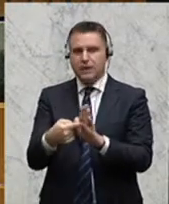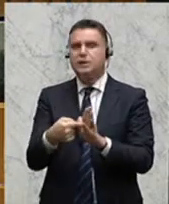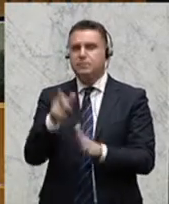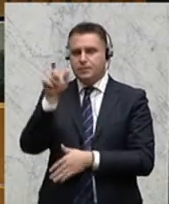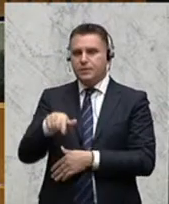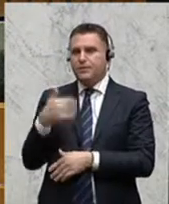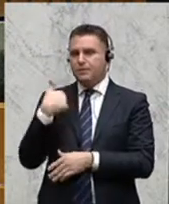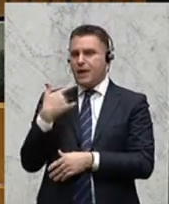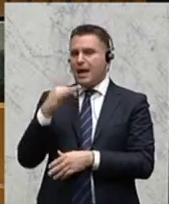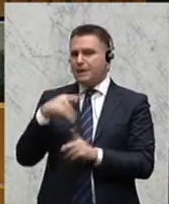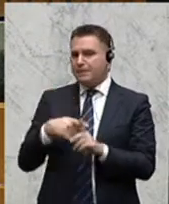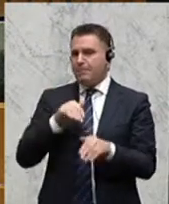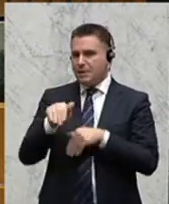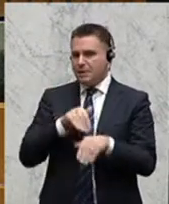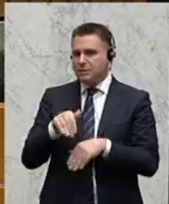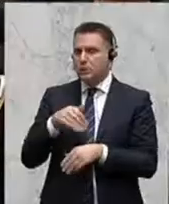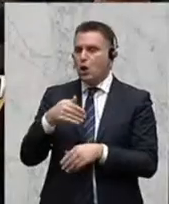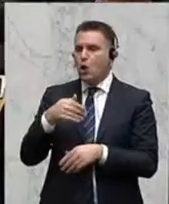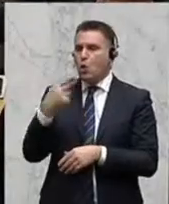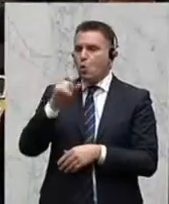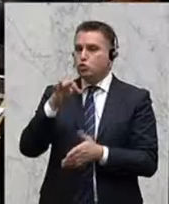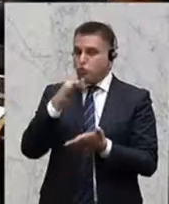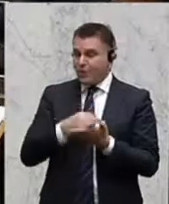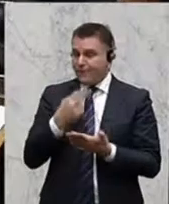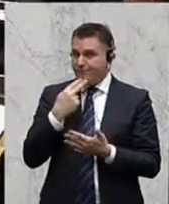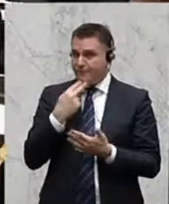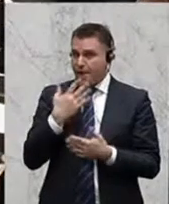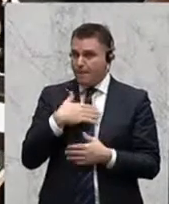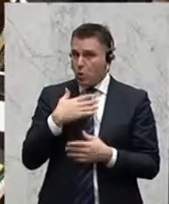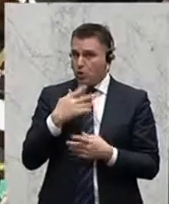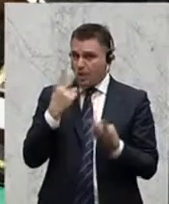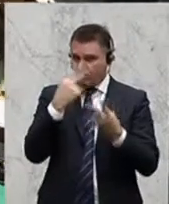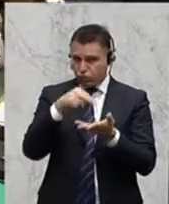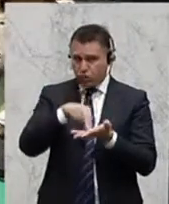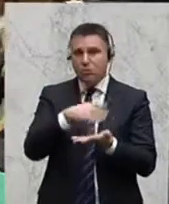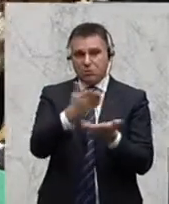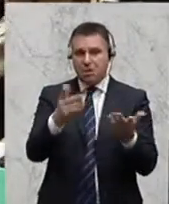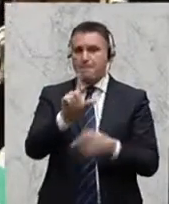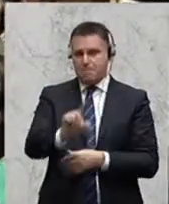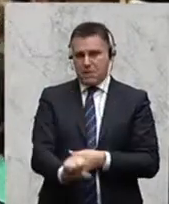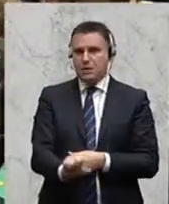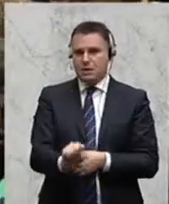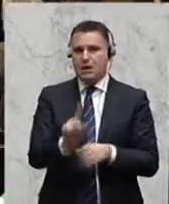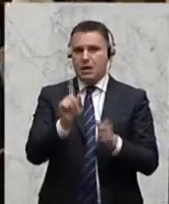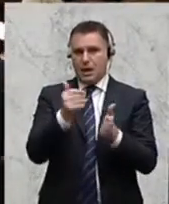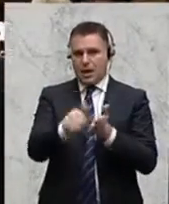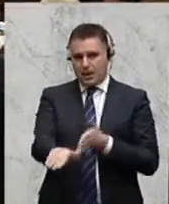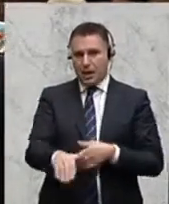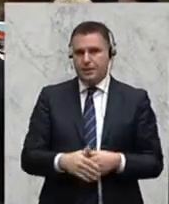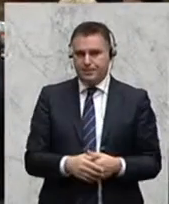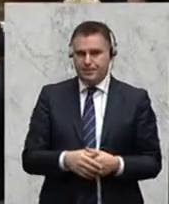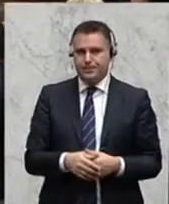Federführung von Ex-Minister Rudolf Hunsdorfer. Wer ist dafür? Das ist wiederum die Minderheit. Auch dieser Antrag